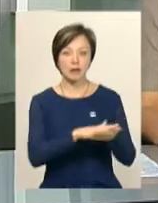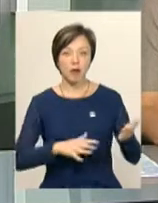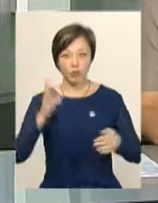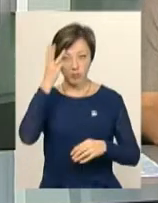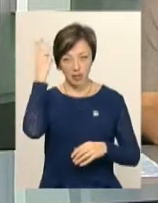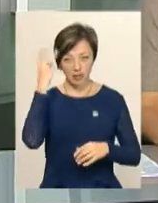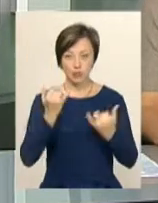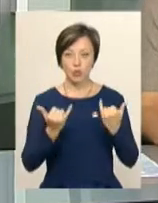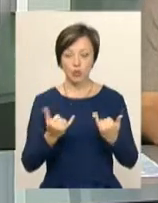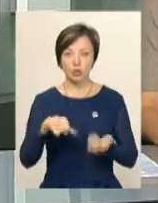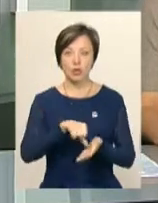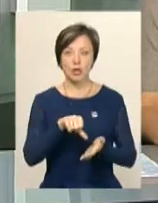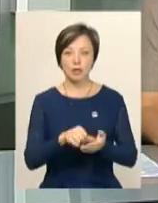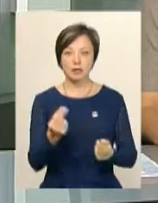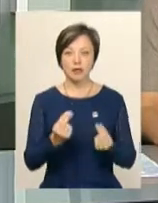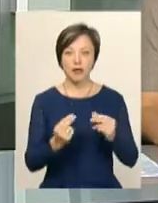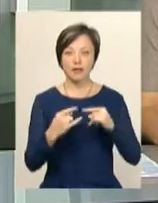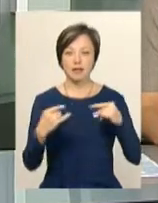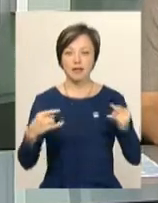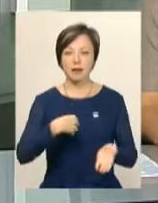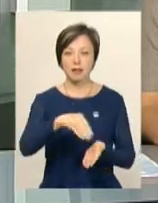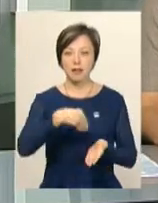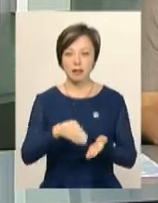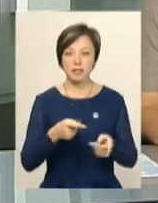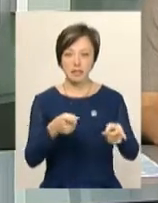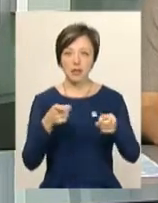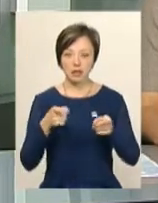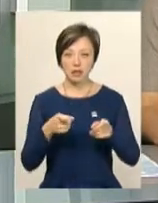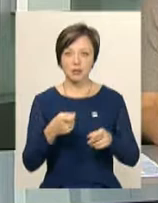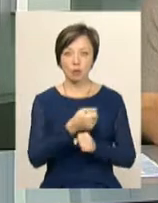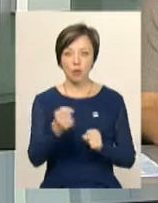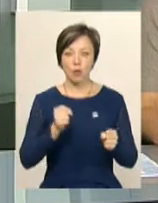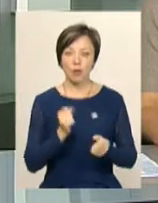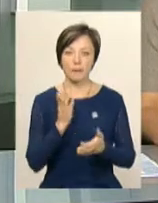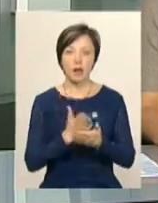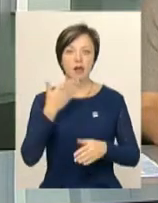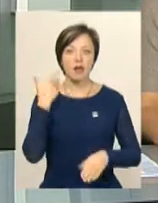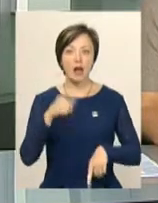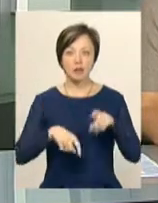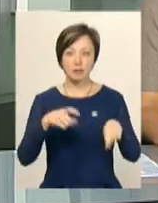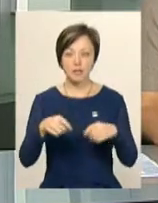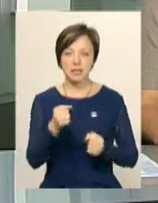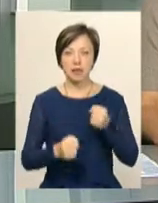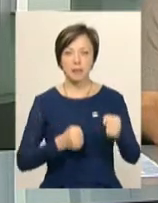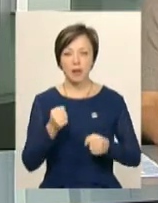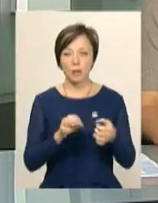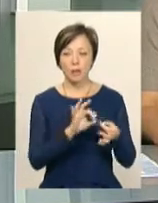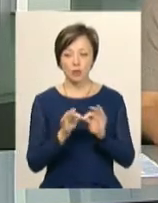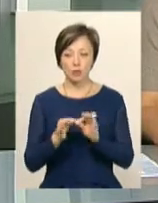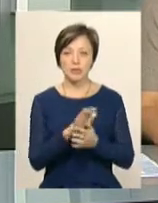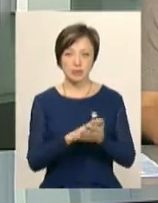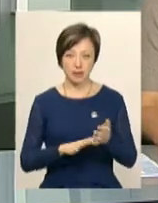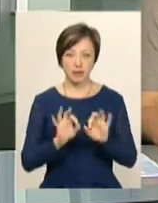Хмельницькому. Сьогодні учасники грали у настільний теніс, стріляли з табельної зброї та мали легкоатлантичні забіги. Подробиці